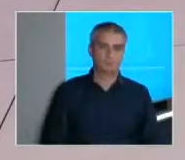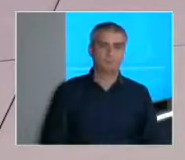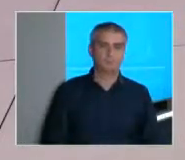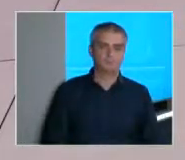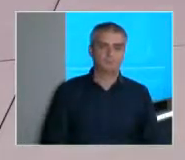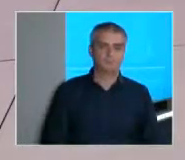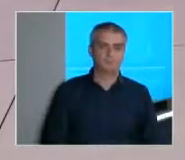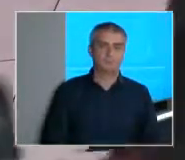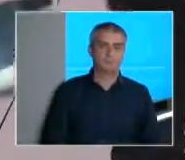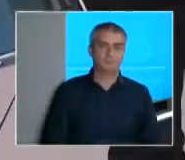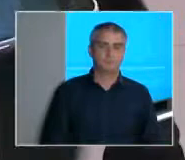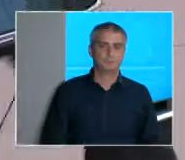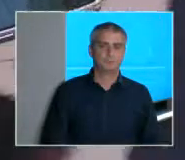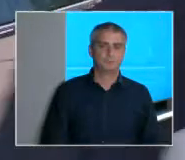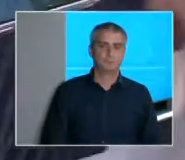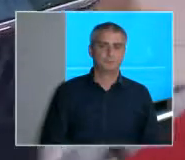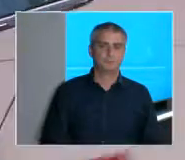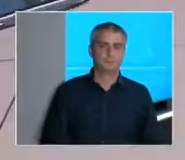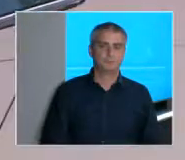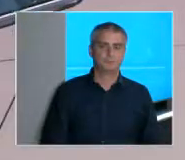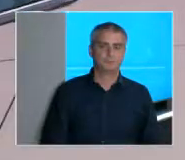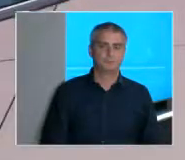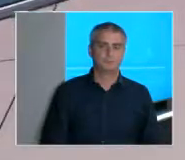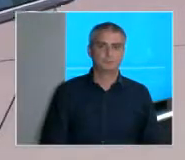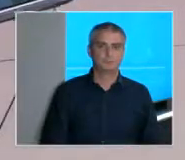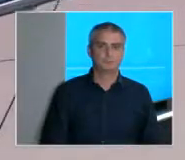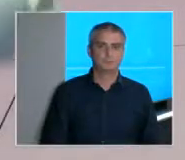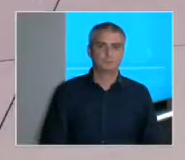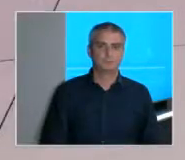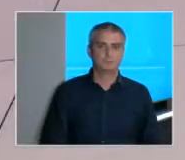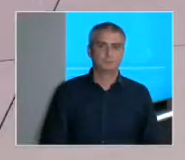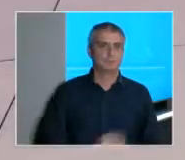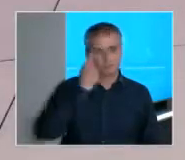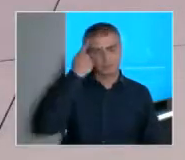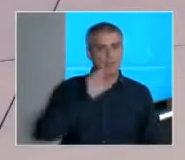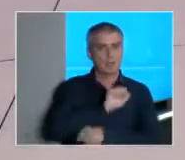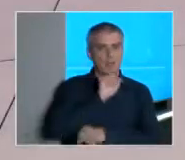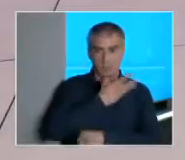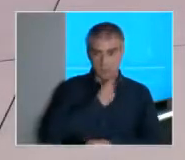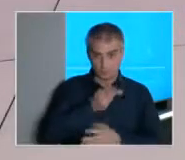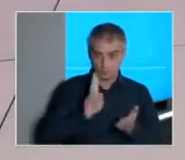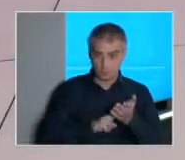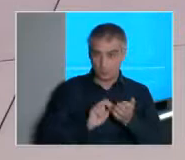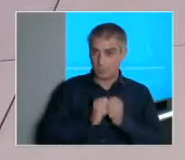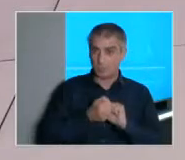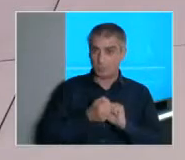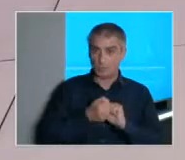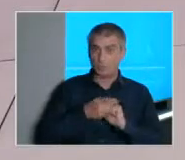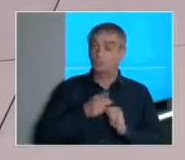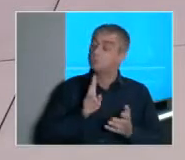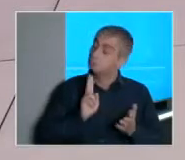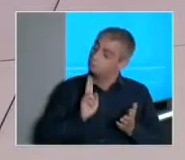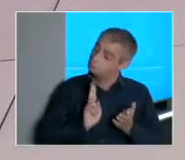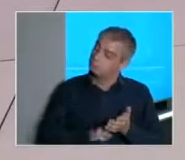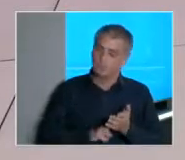הבנתי. ומה היא דעתך על מחאת העדה האתיופית? האם היא מוצדקת או שמה יצא